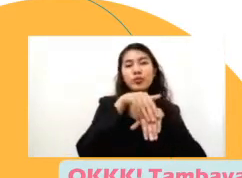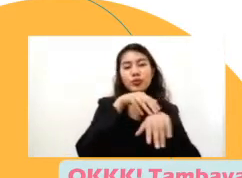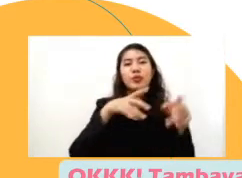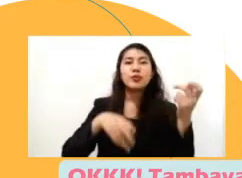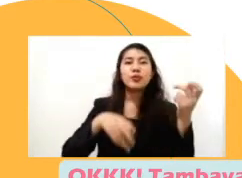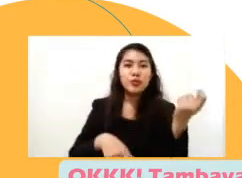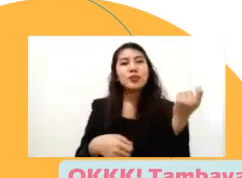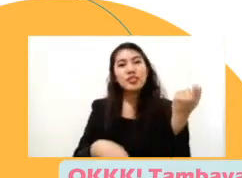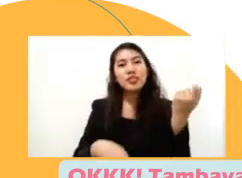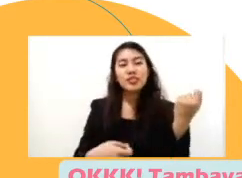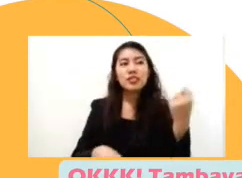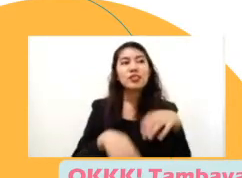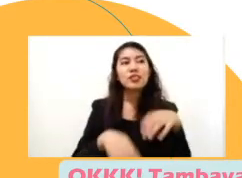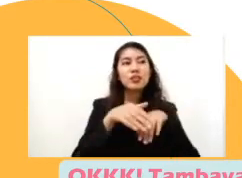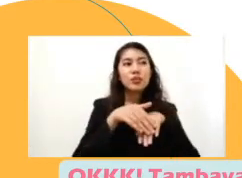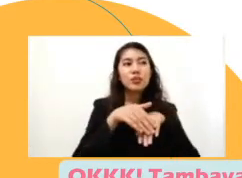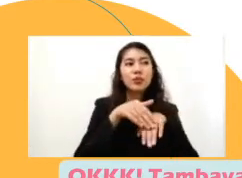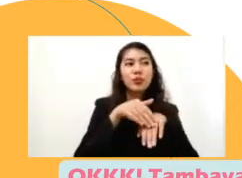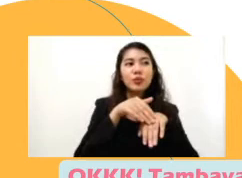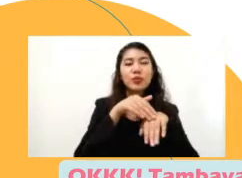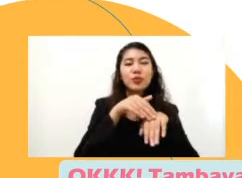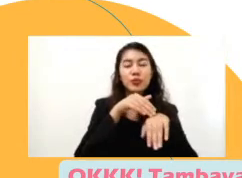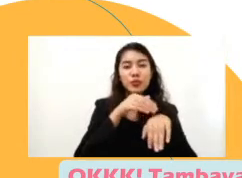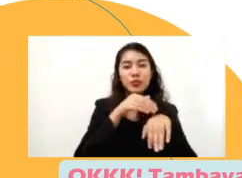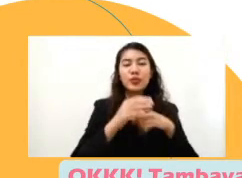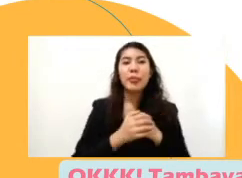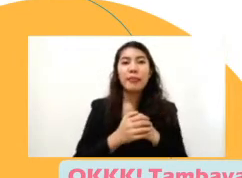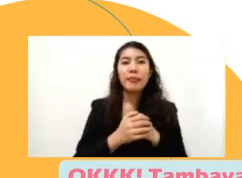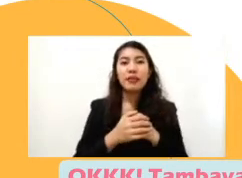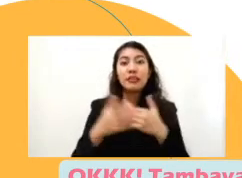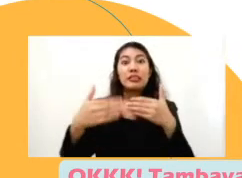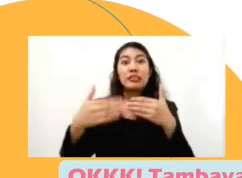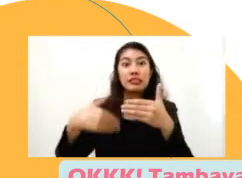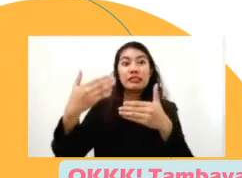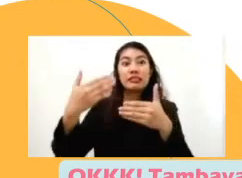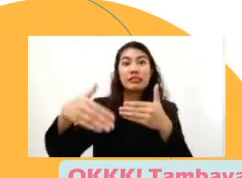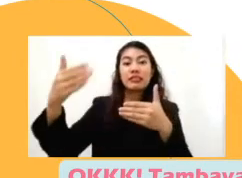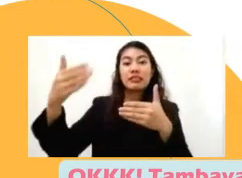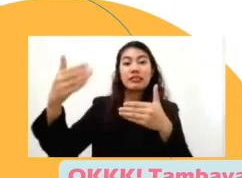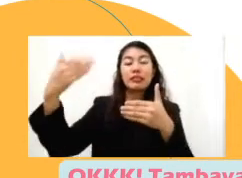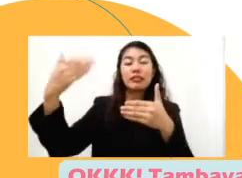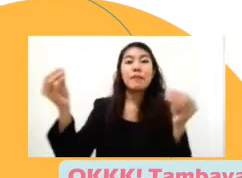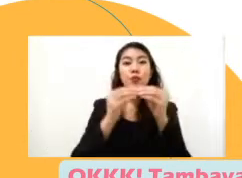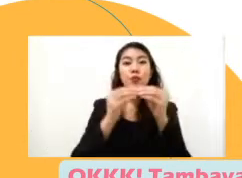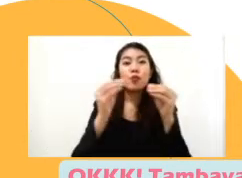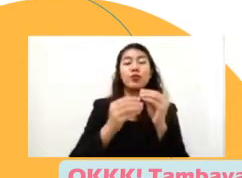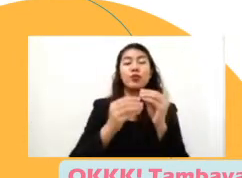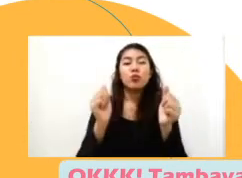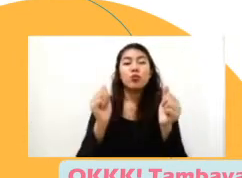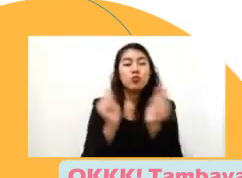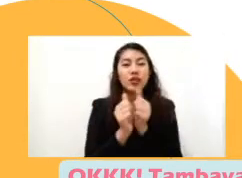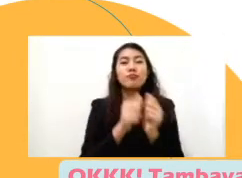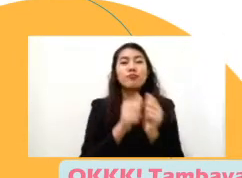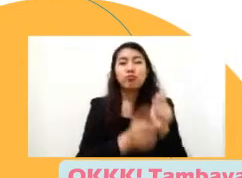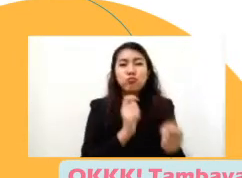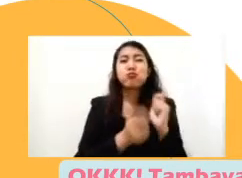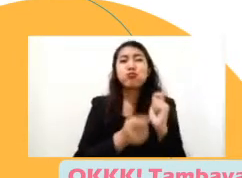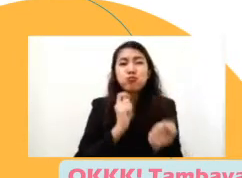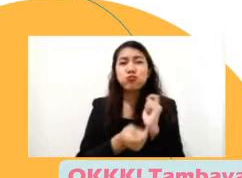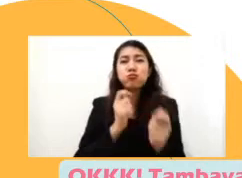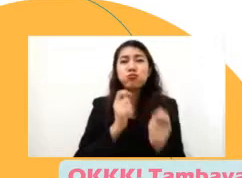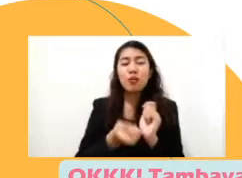gumagano lang siya. And manipis, eventually? At eventually, palaki ng palaki, badarong boom-boom, tapos malaki na siya, tapos yung masaya na